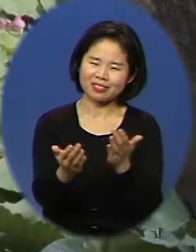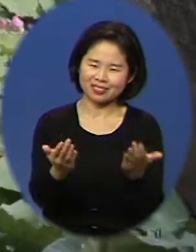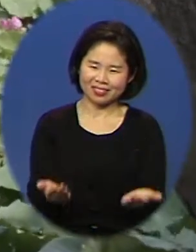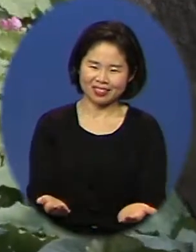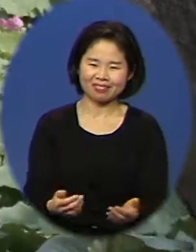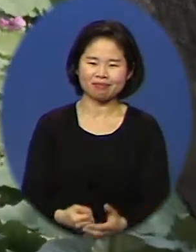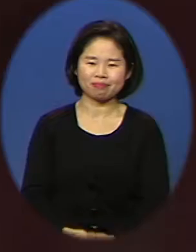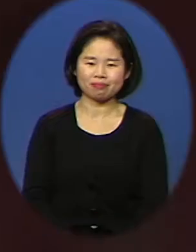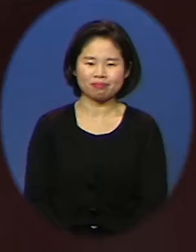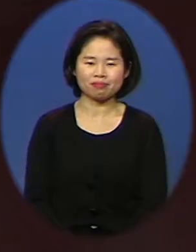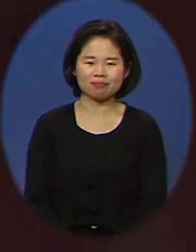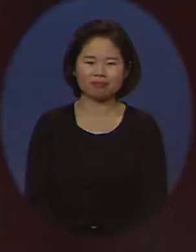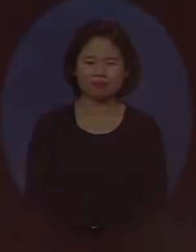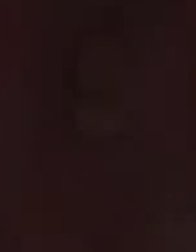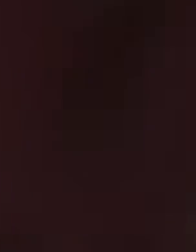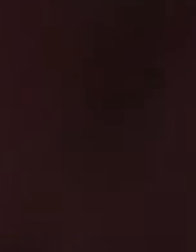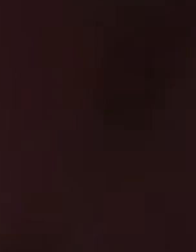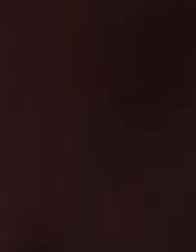열이고